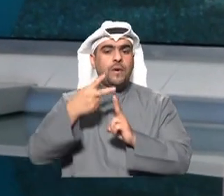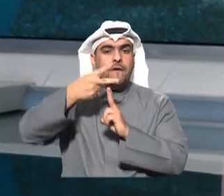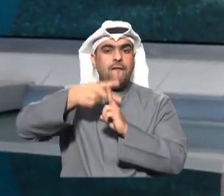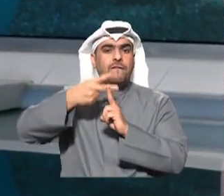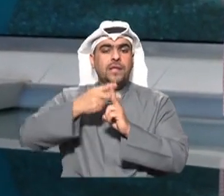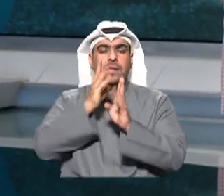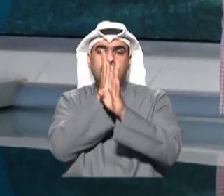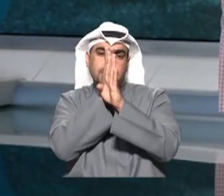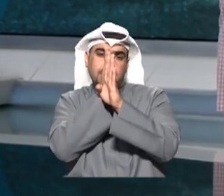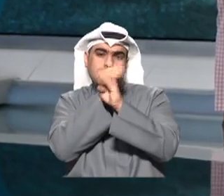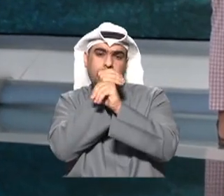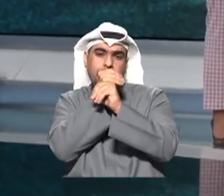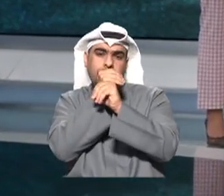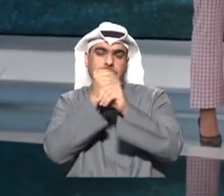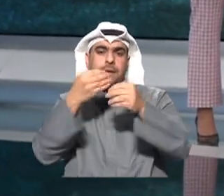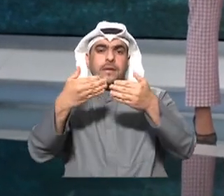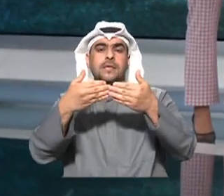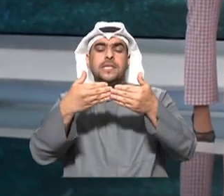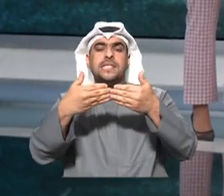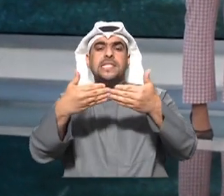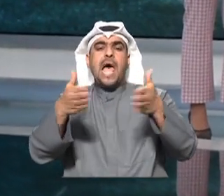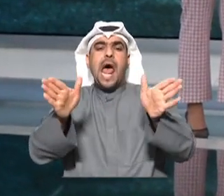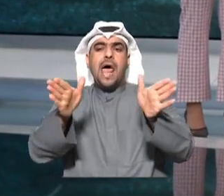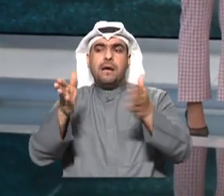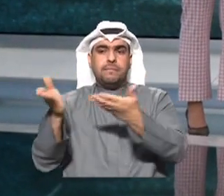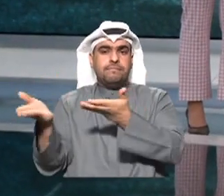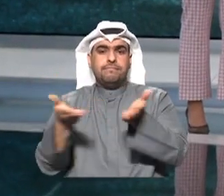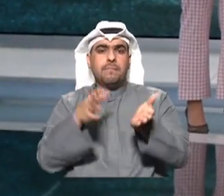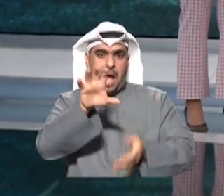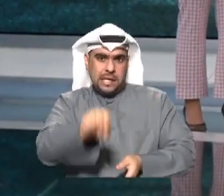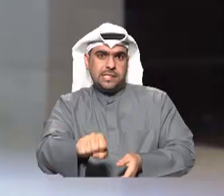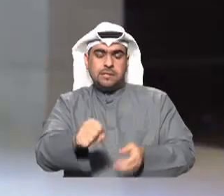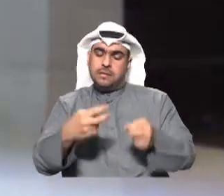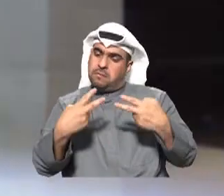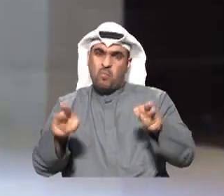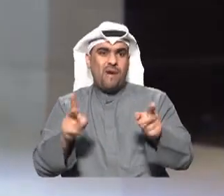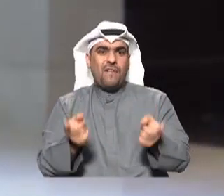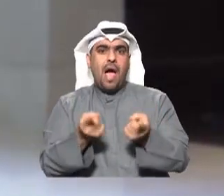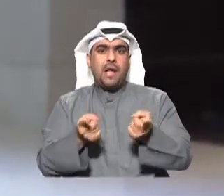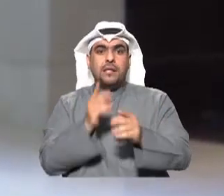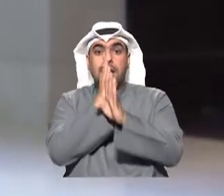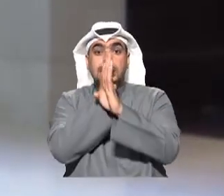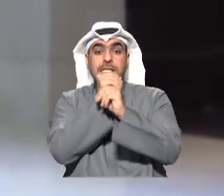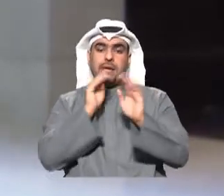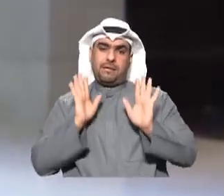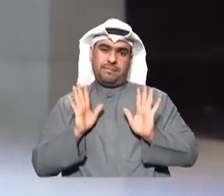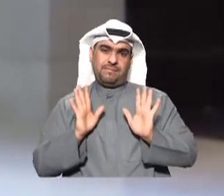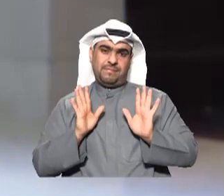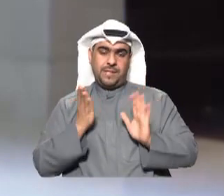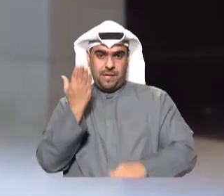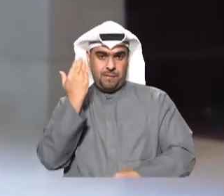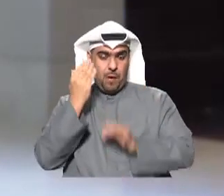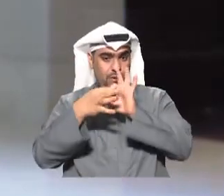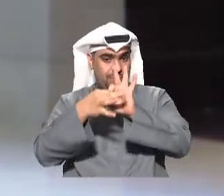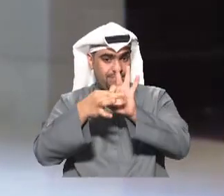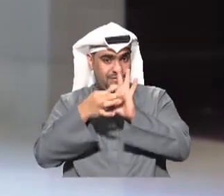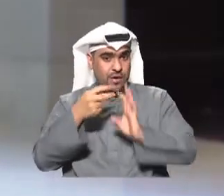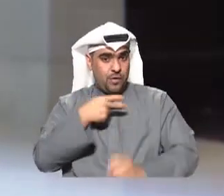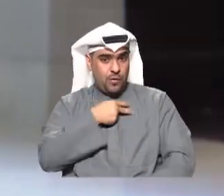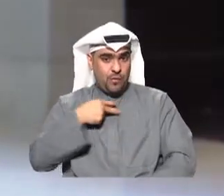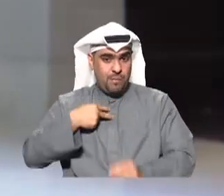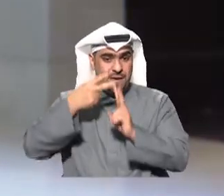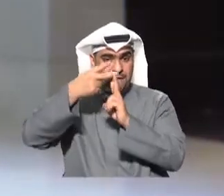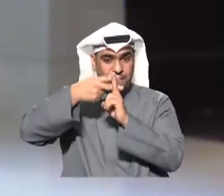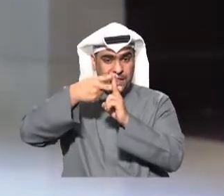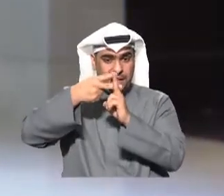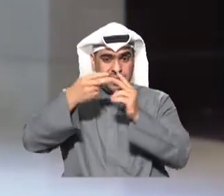سرية، بطريقة مخالفة لقرار مجلس الوزراء. فاليوم كلفنا احنا الفريق النسائي للتفتيش على الاشتراطات الصحية